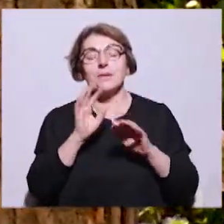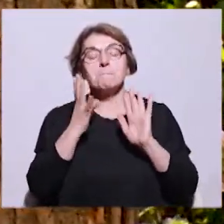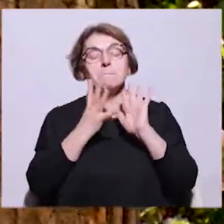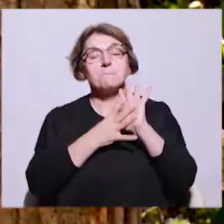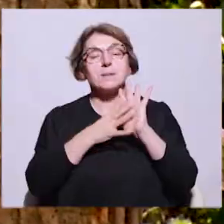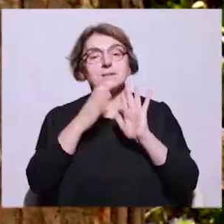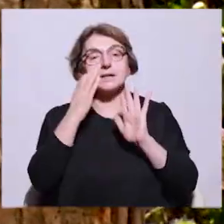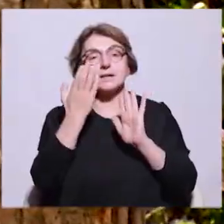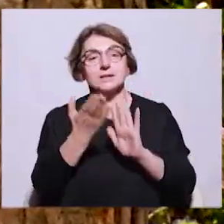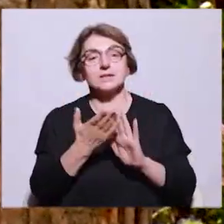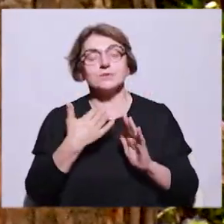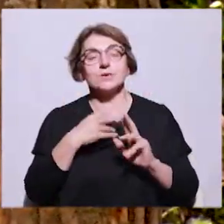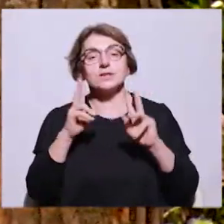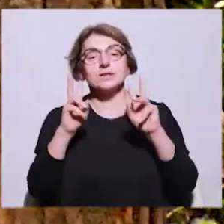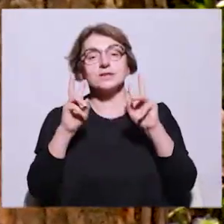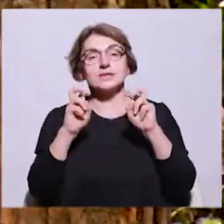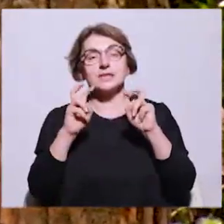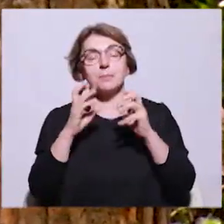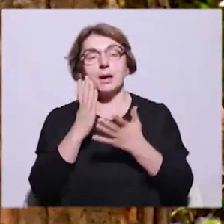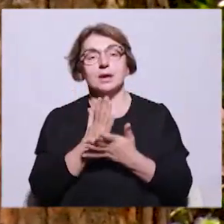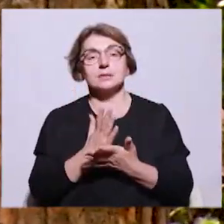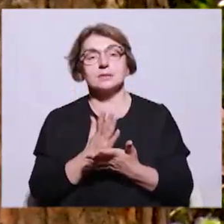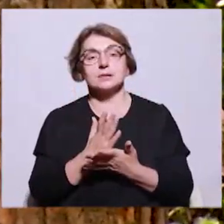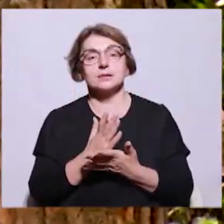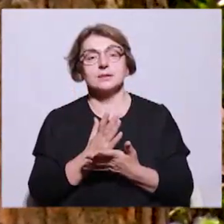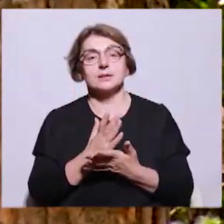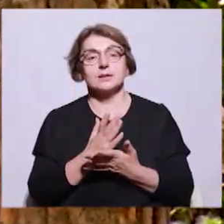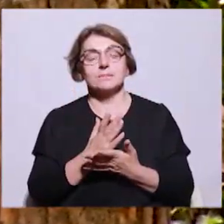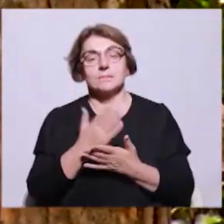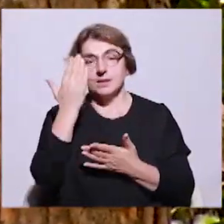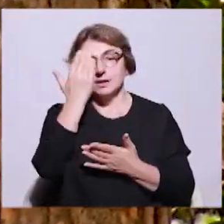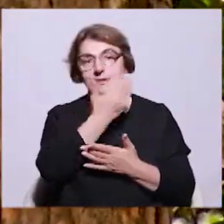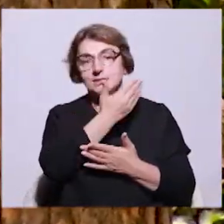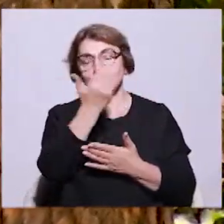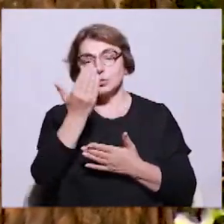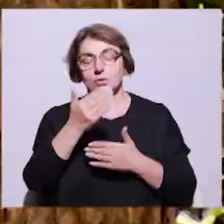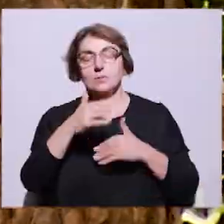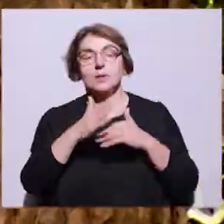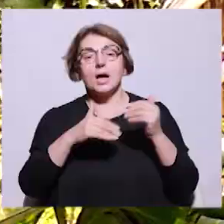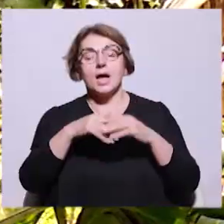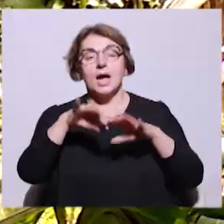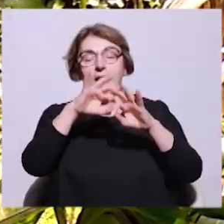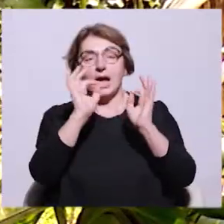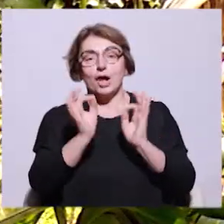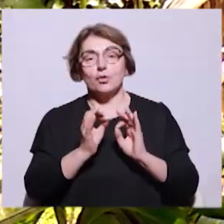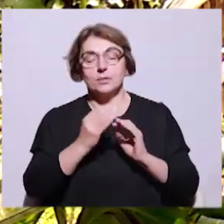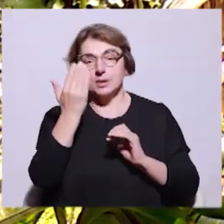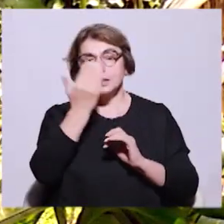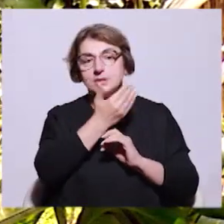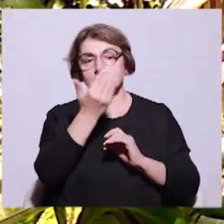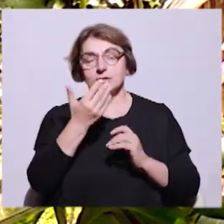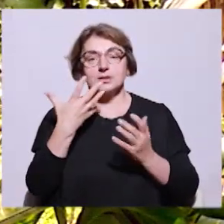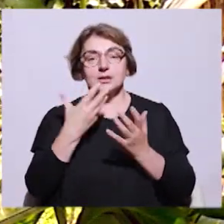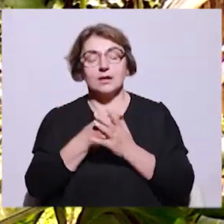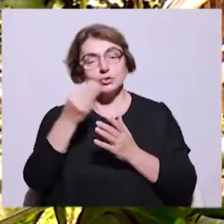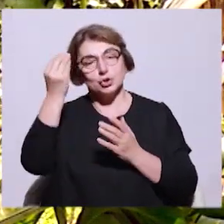მეცხრე კლასელებისთვის და ჩვენი დღევანდელი გაკვეთილის თემა იქნება საზოგადოება და ხელოვნება. საზოგადოება